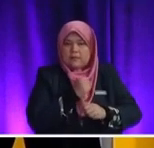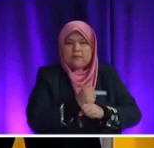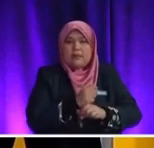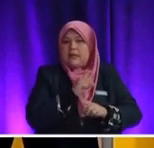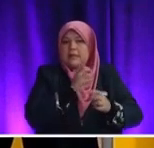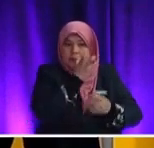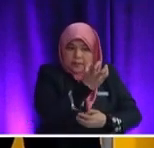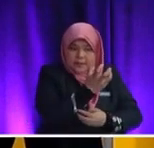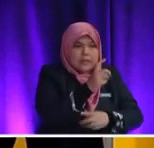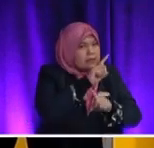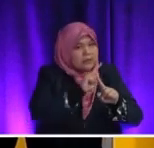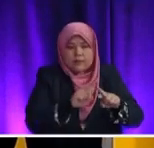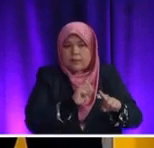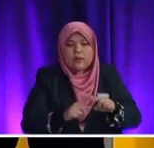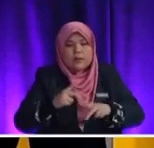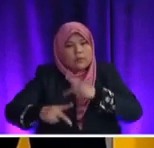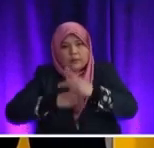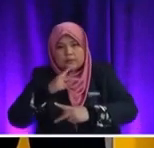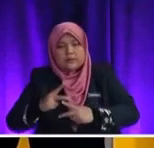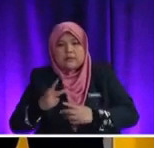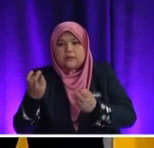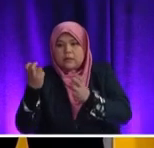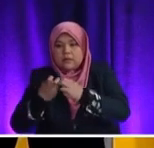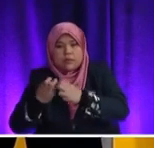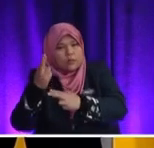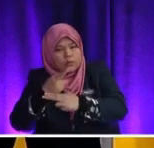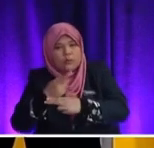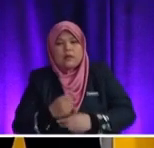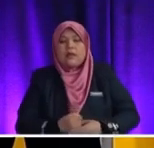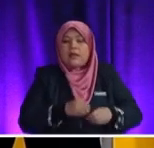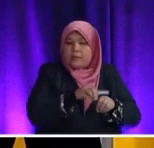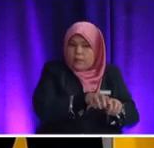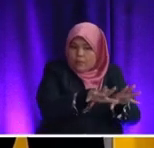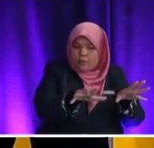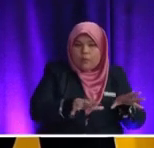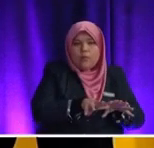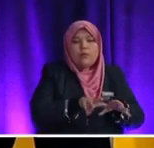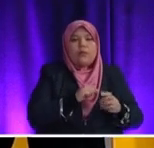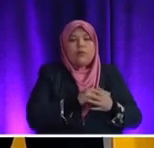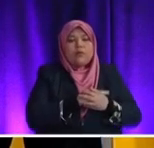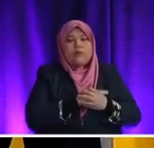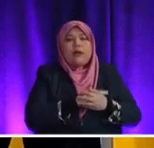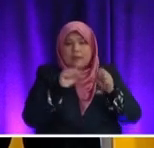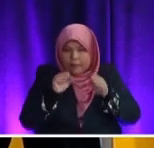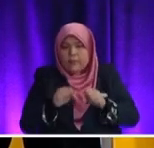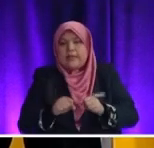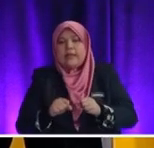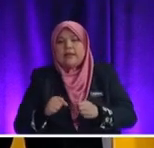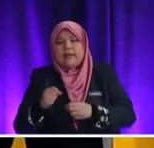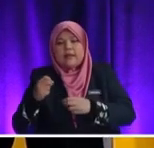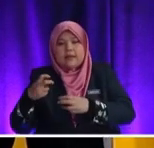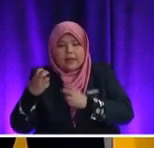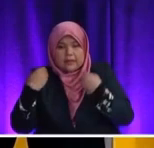berlaku proses elektrolisis adalah keadaan leburan saja sudah pada video tadi kita melihat